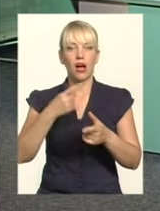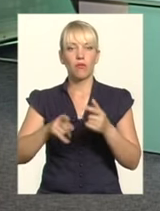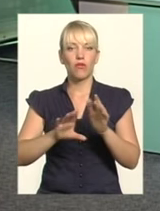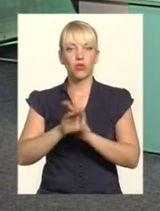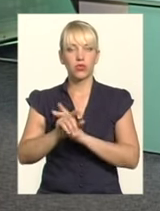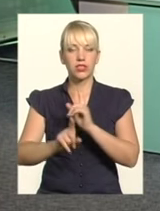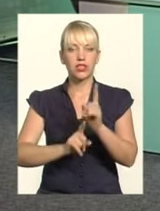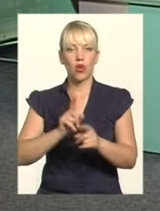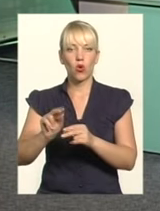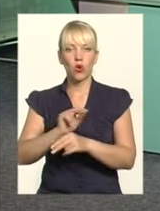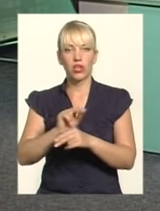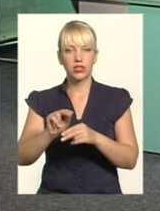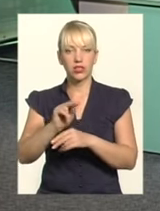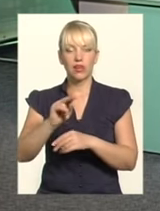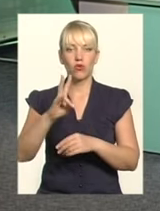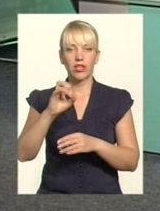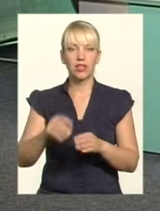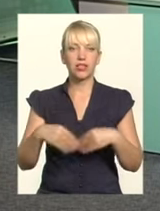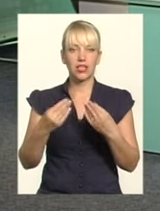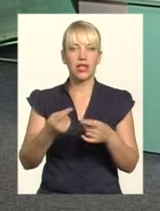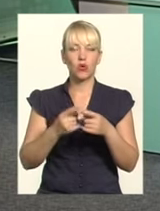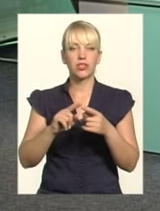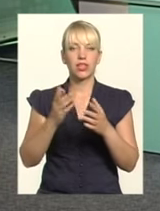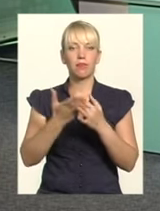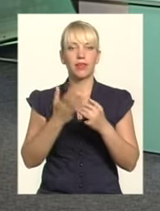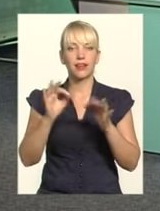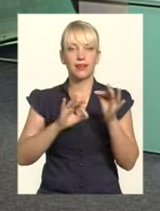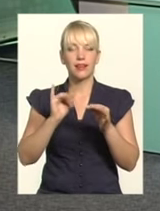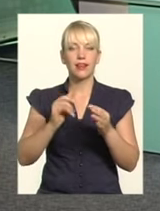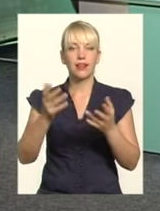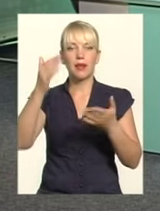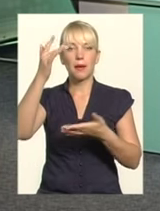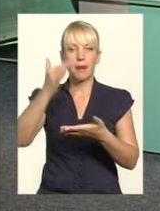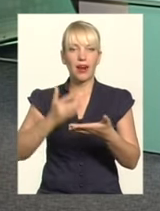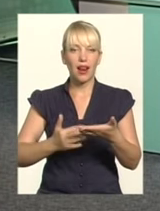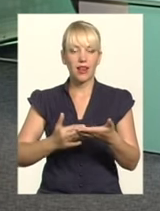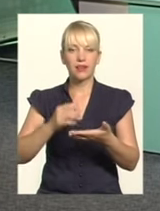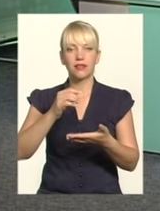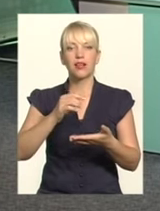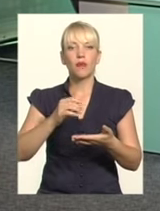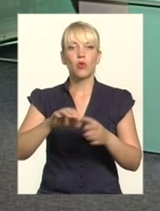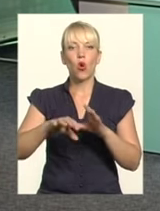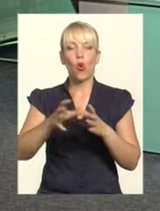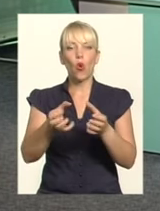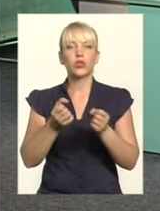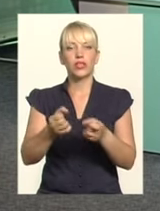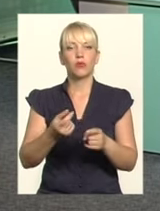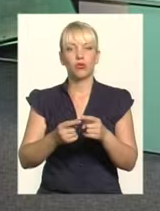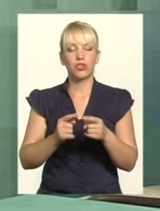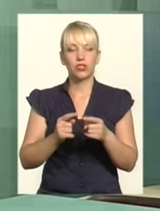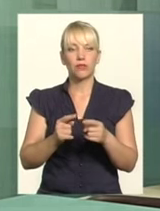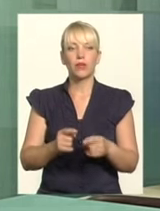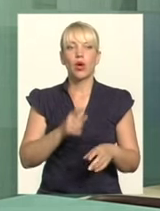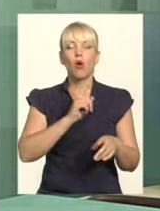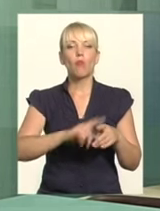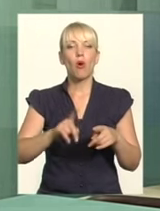вносяться корективи в надання тих пільг і перелік отримувачів тих пільг. Справа в тому, що мобільні групи